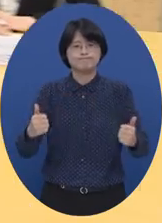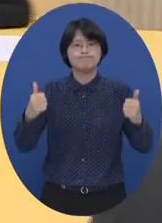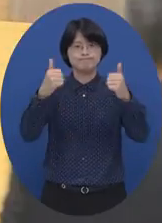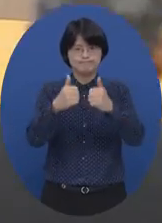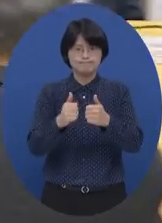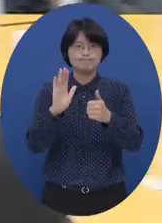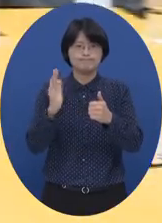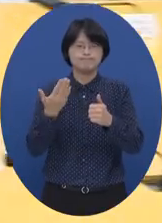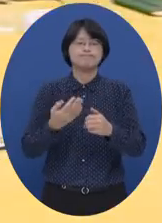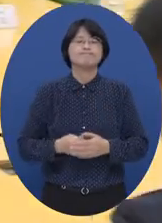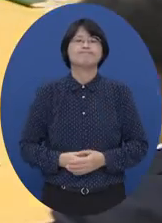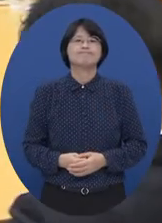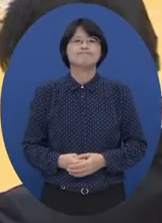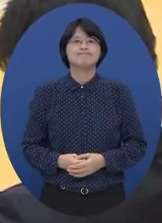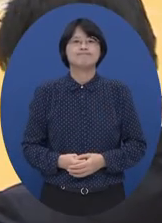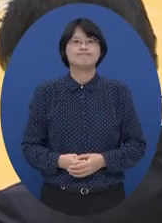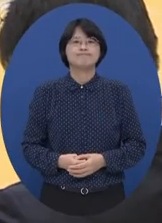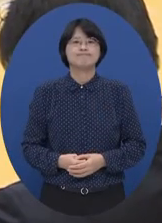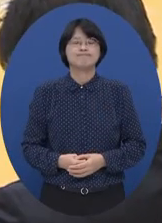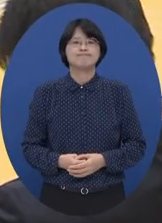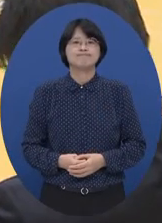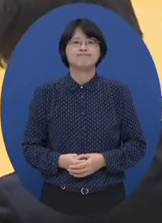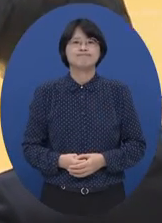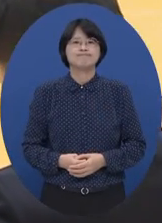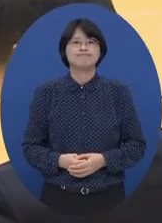집중에서 기량을 겨룰 입니다